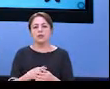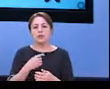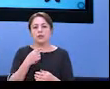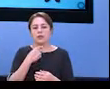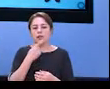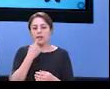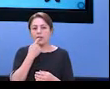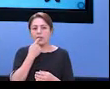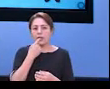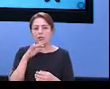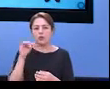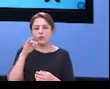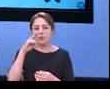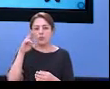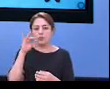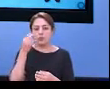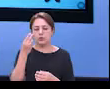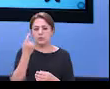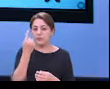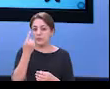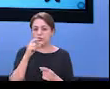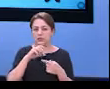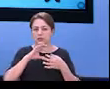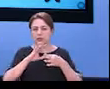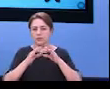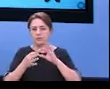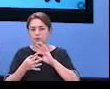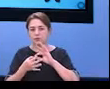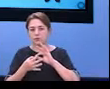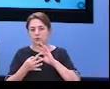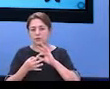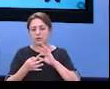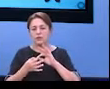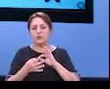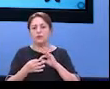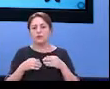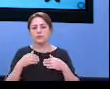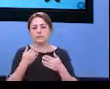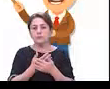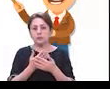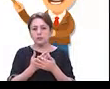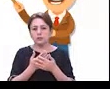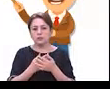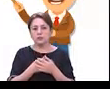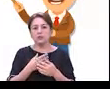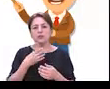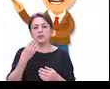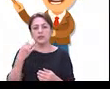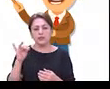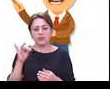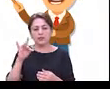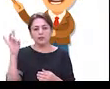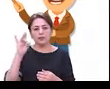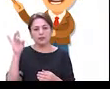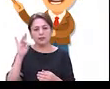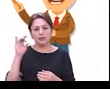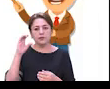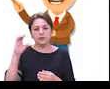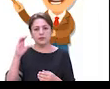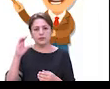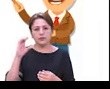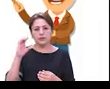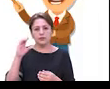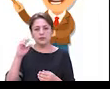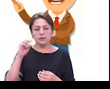til undoshlariga birinchi gapimizda quyidagilar misol bo'ladi. Y, R,